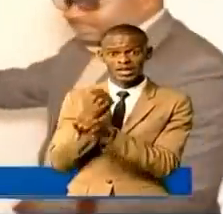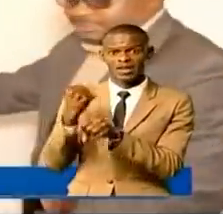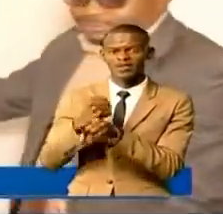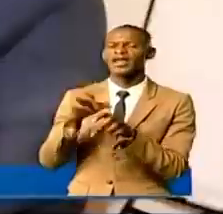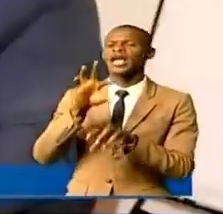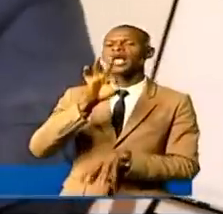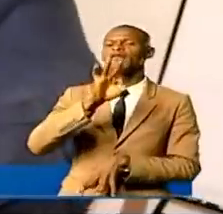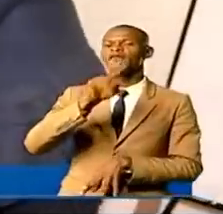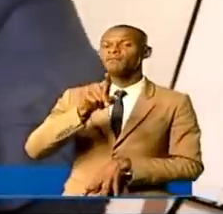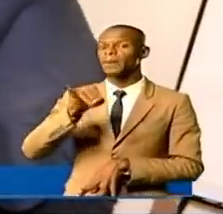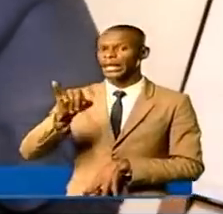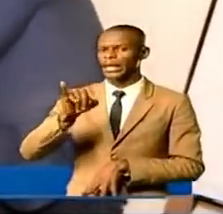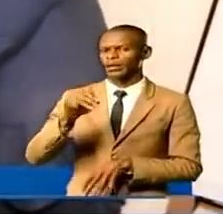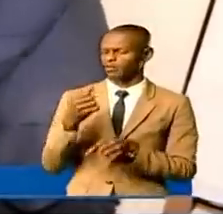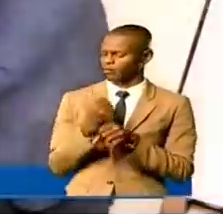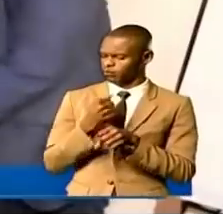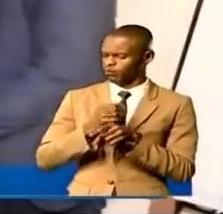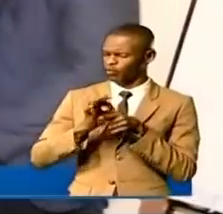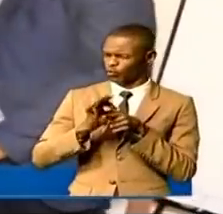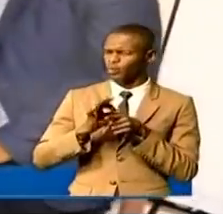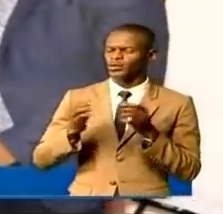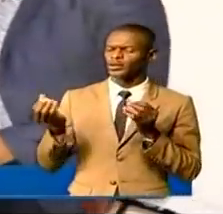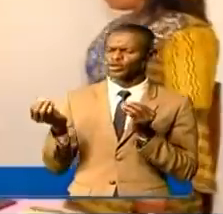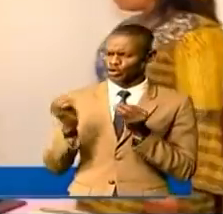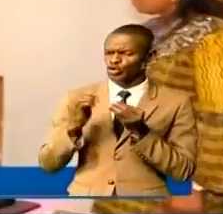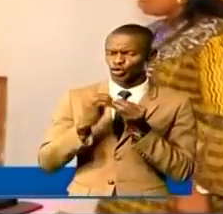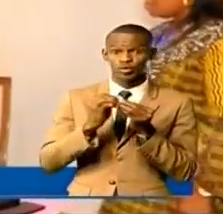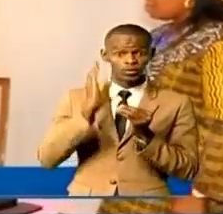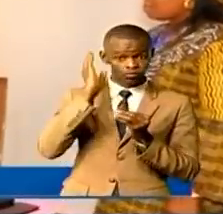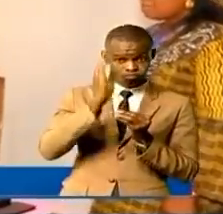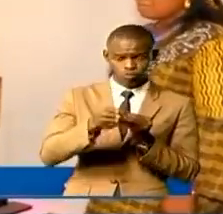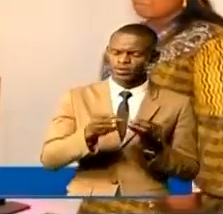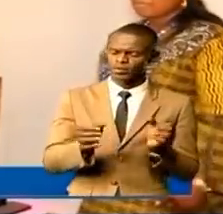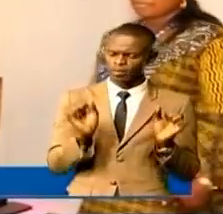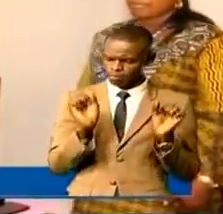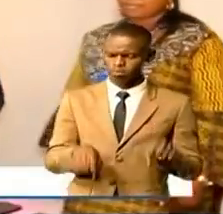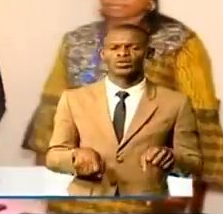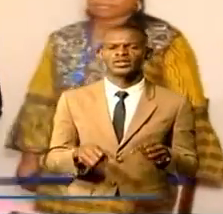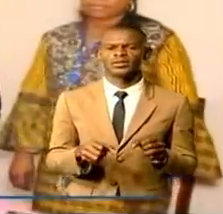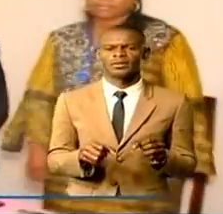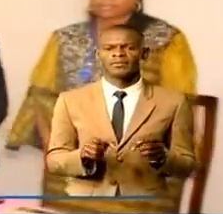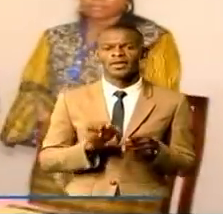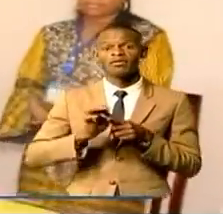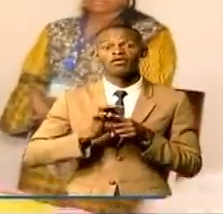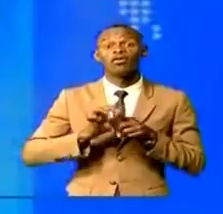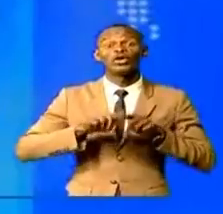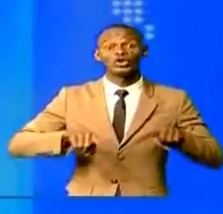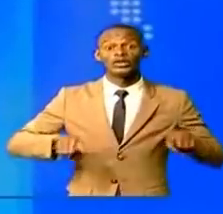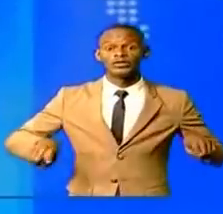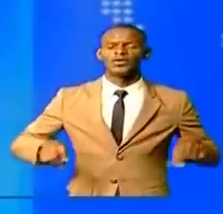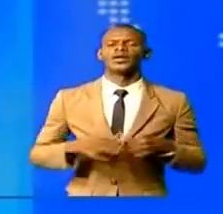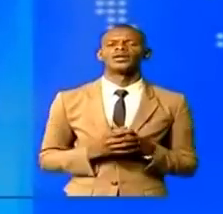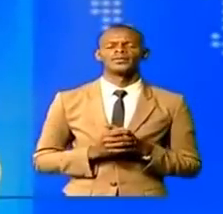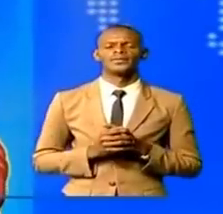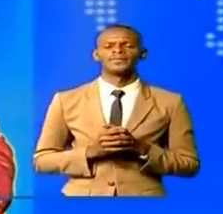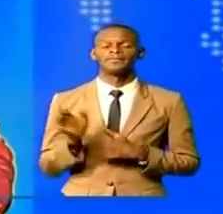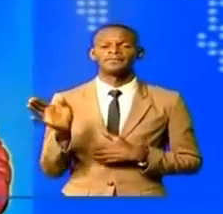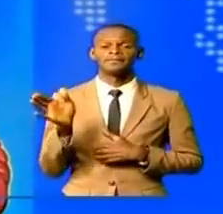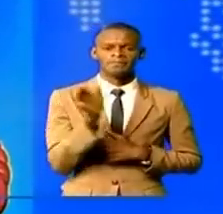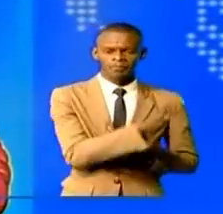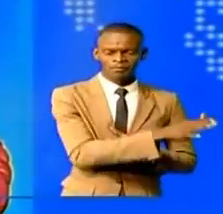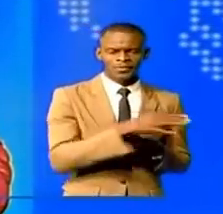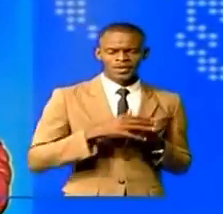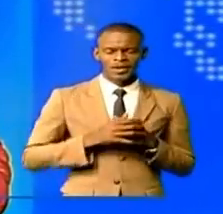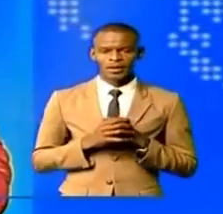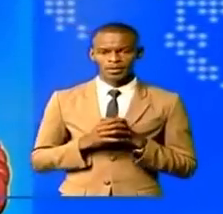restent ouverts pour dispenser des modules toujours aussi variés et intéressants. Quelques détenus de la